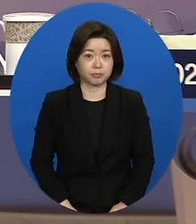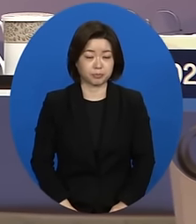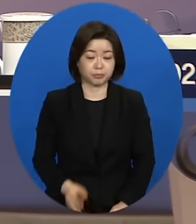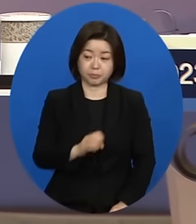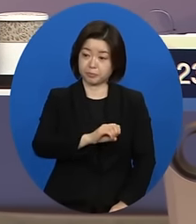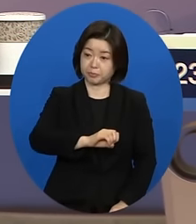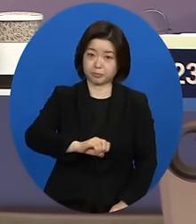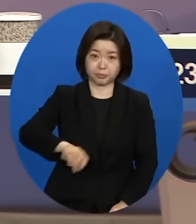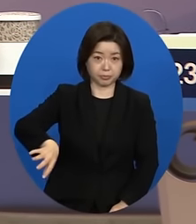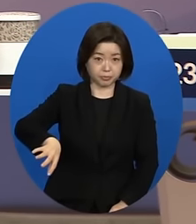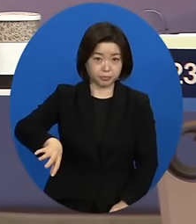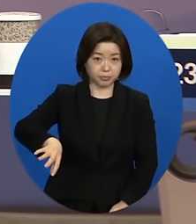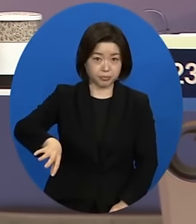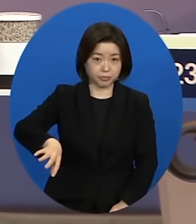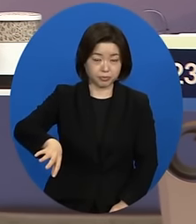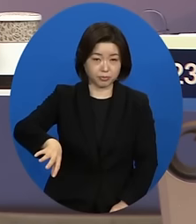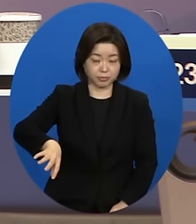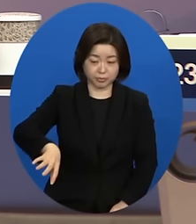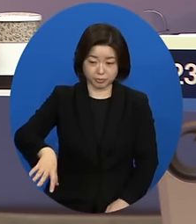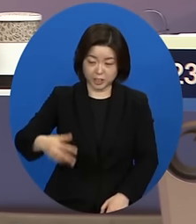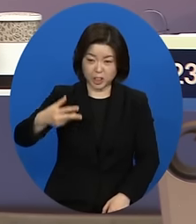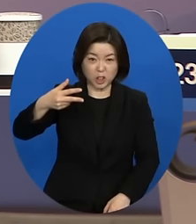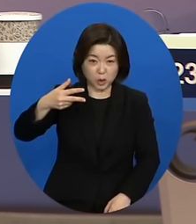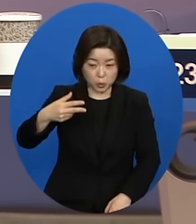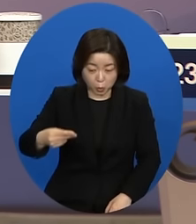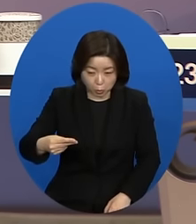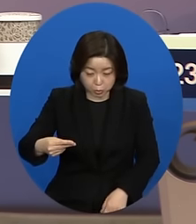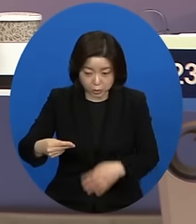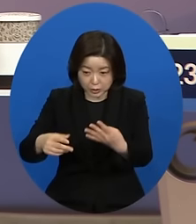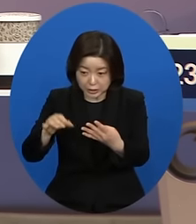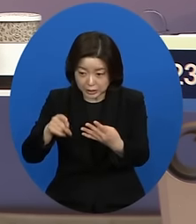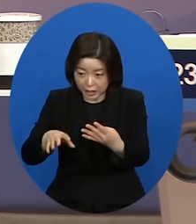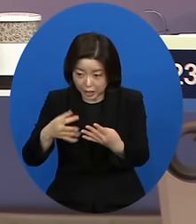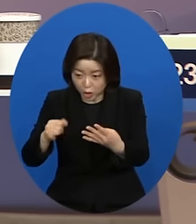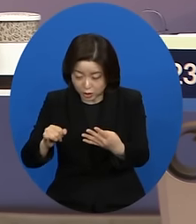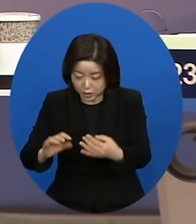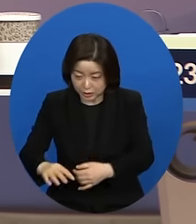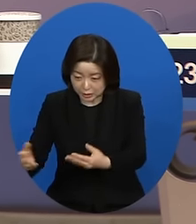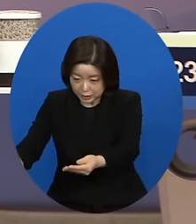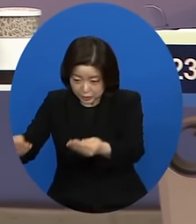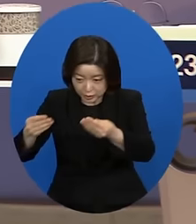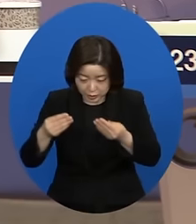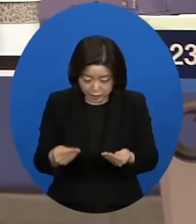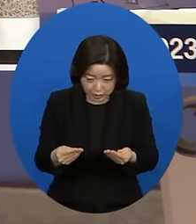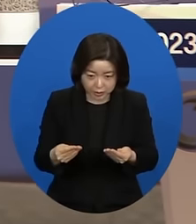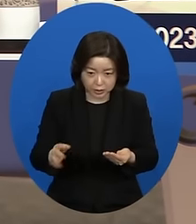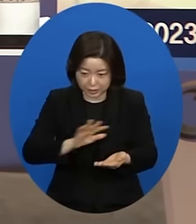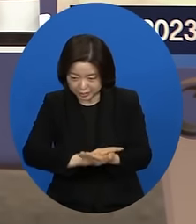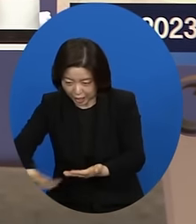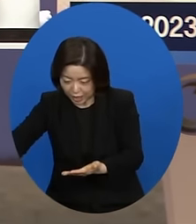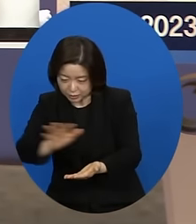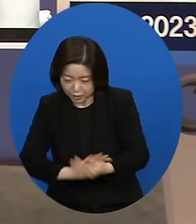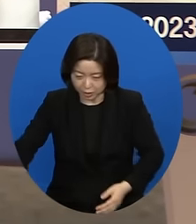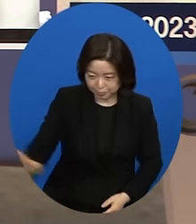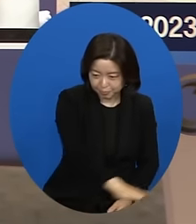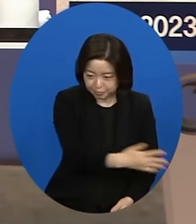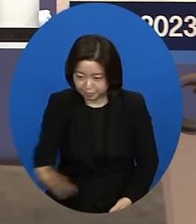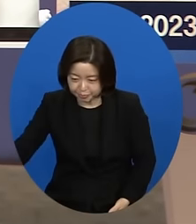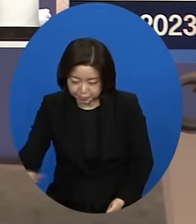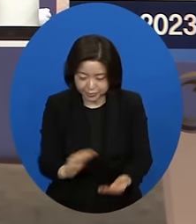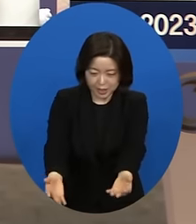버려진 똥 묻은 사형리 집어들고 땅바닥에다가 북북 닦아서